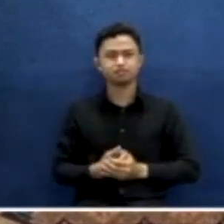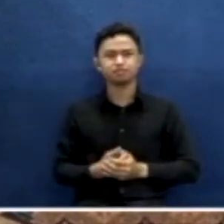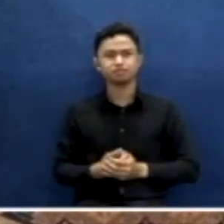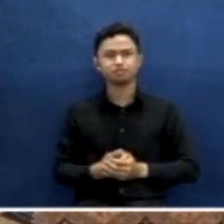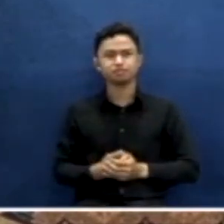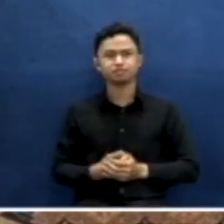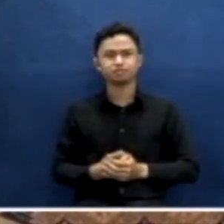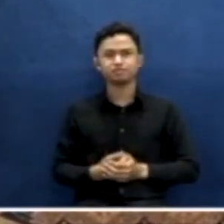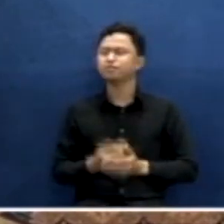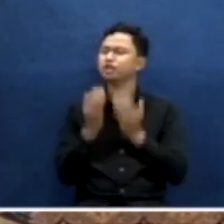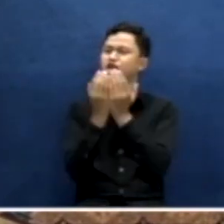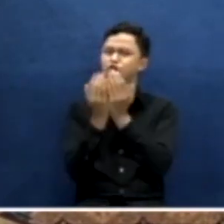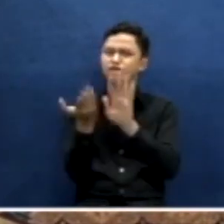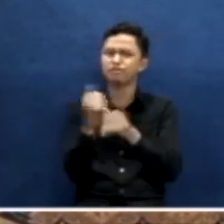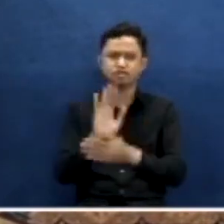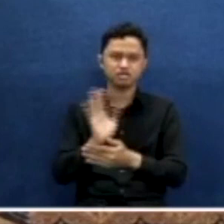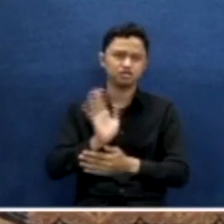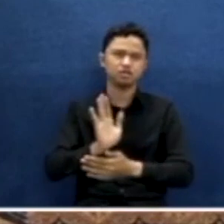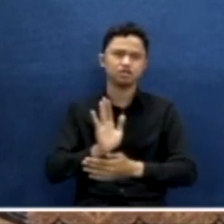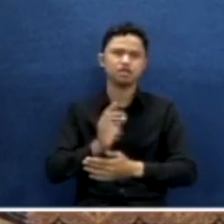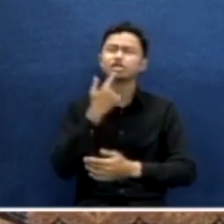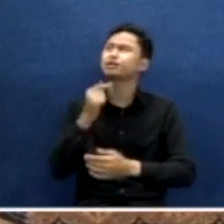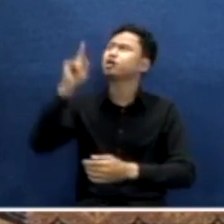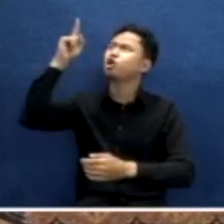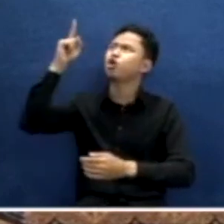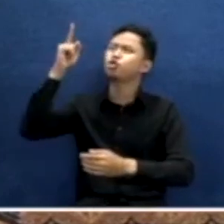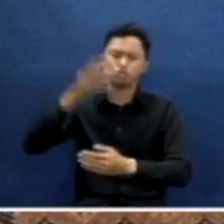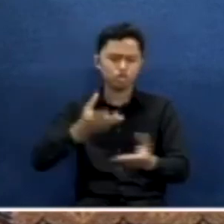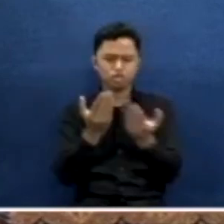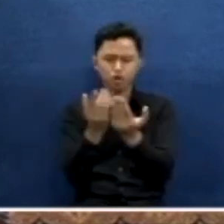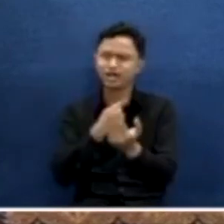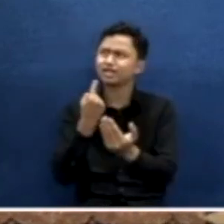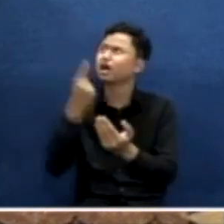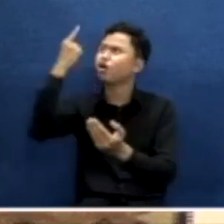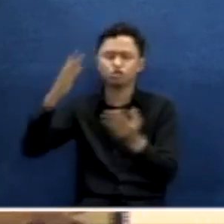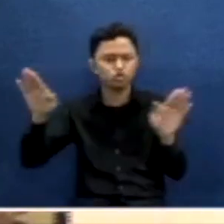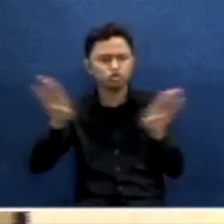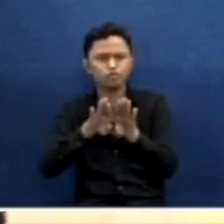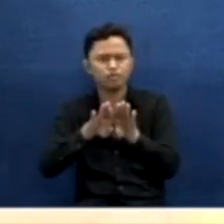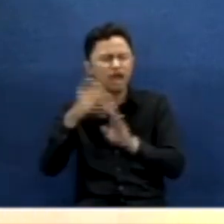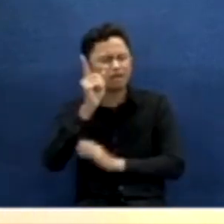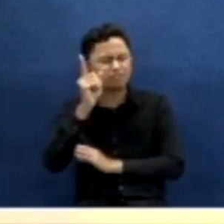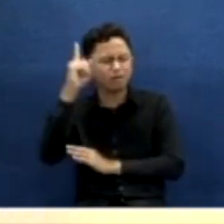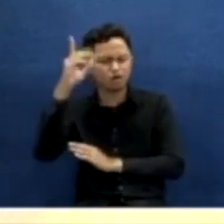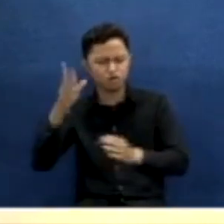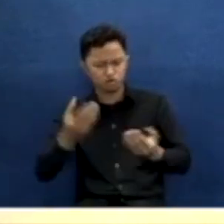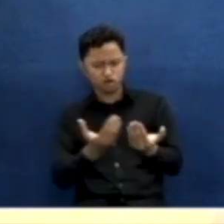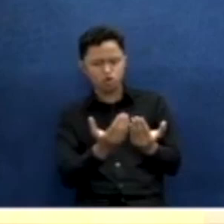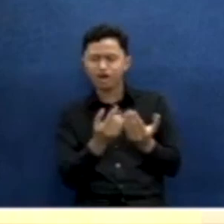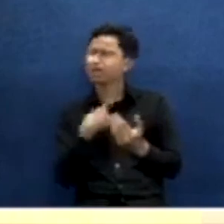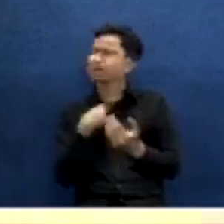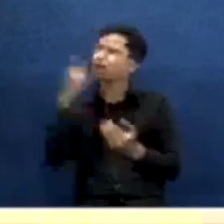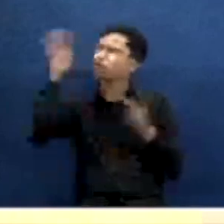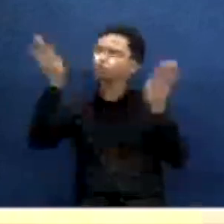olehAllah,seolah-olahpintu surgatertutupbagidoa-doakita?Apa ini?ApayangtelahkamilakukansehinggaAllah tidaklagimendengarrintihan